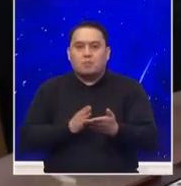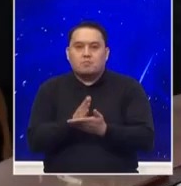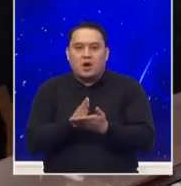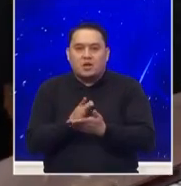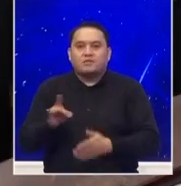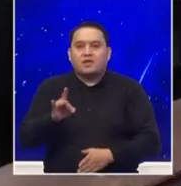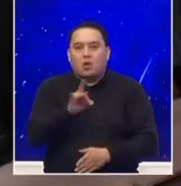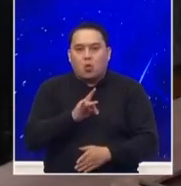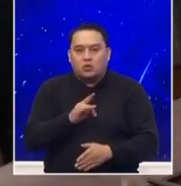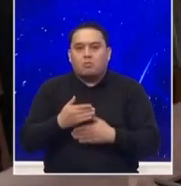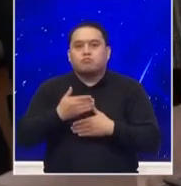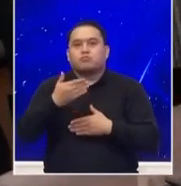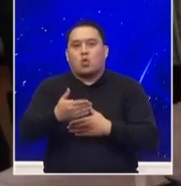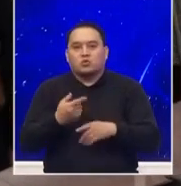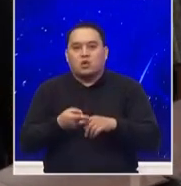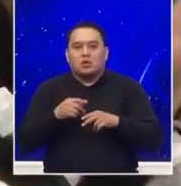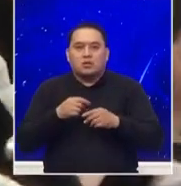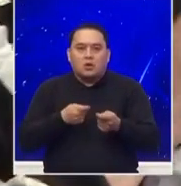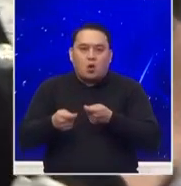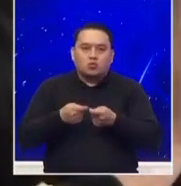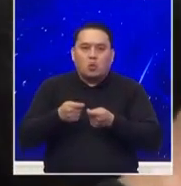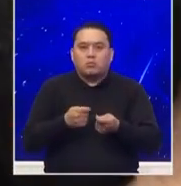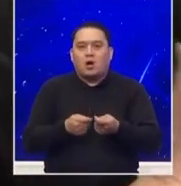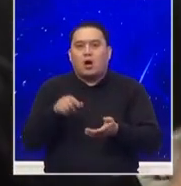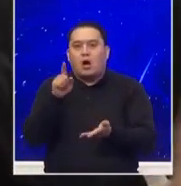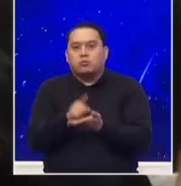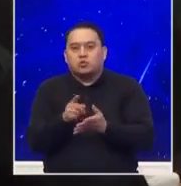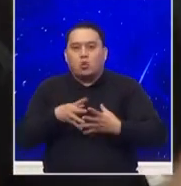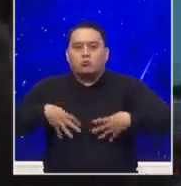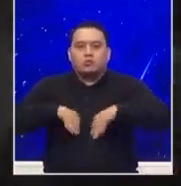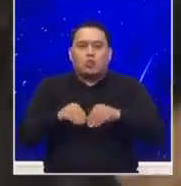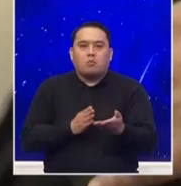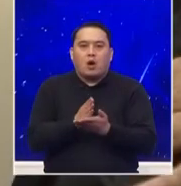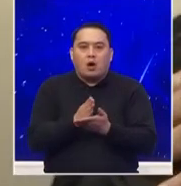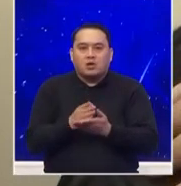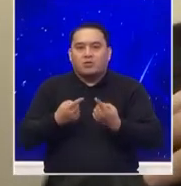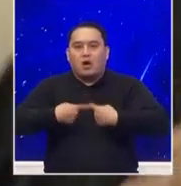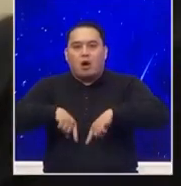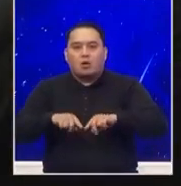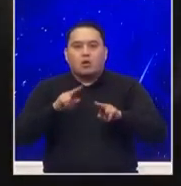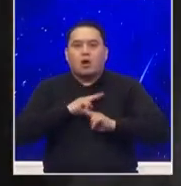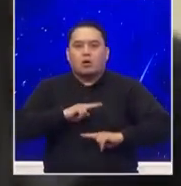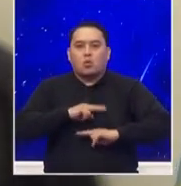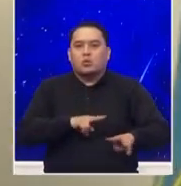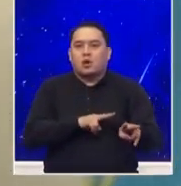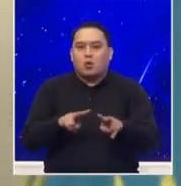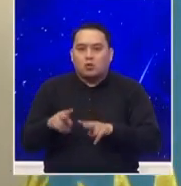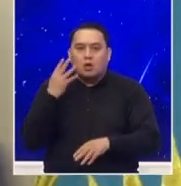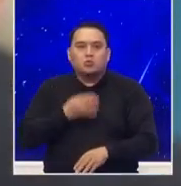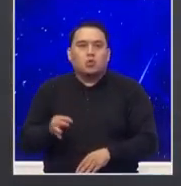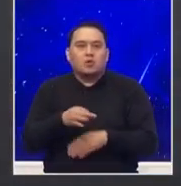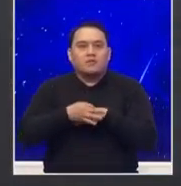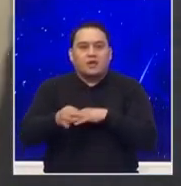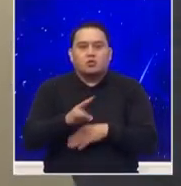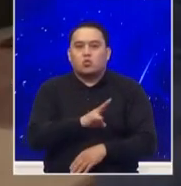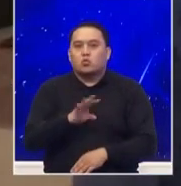политики региона. Позже занимала различные ведущие посты в отделах общественно-политической и организационно-контрольной работы Алматинского